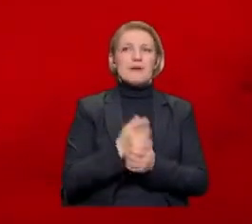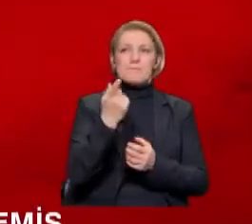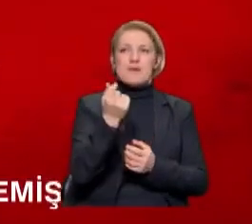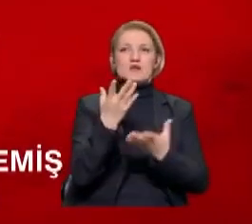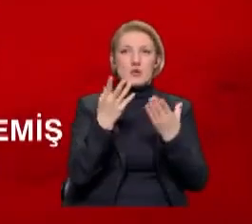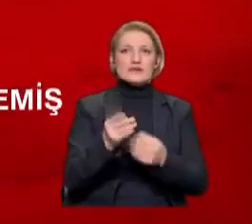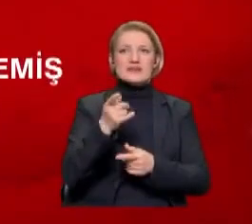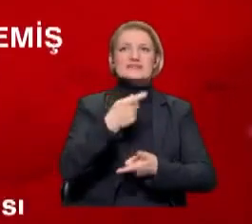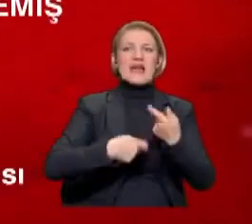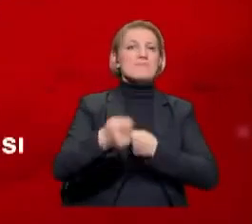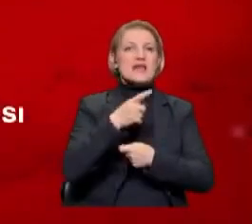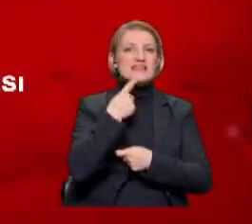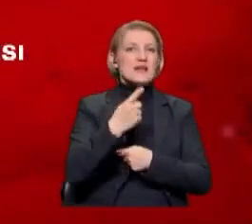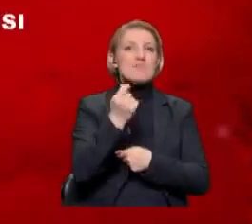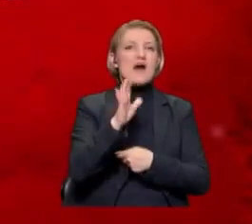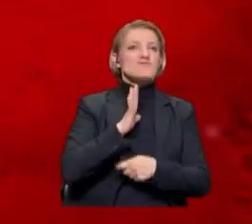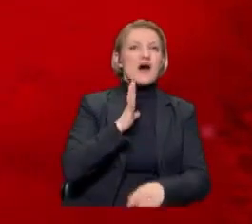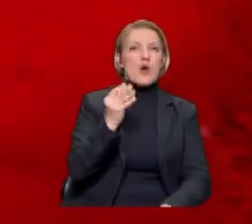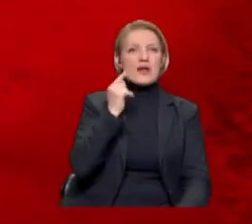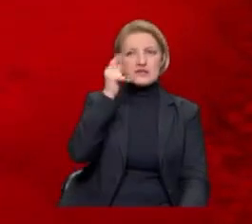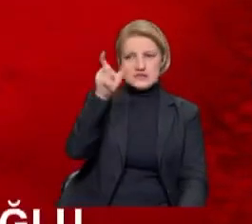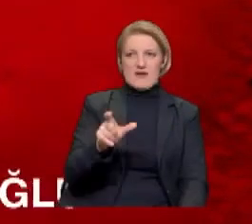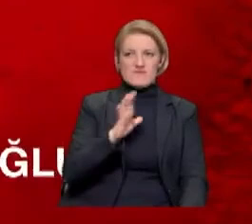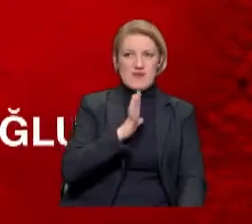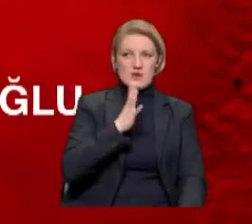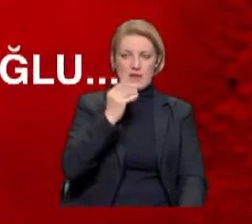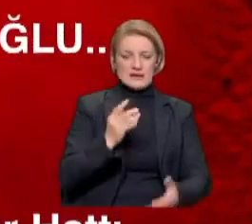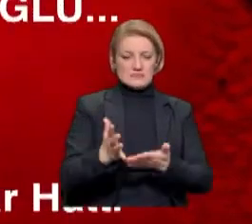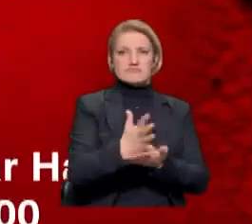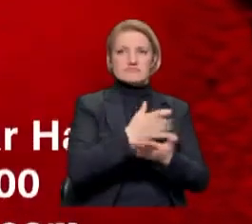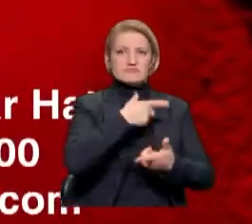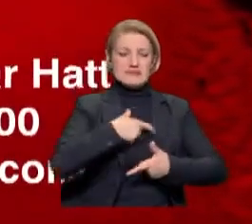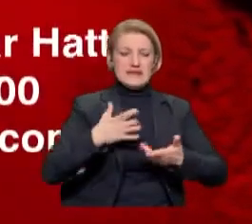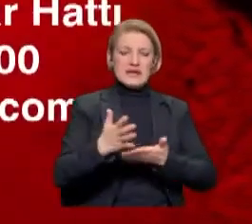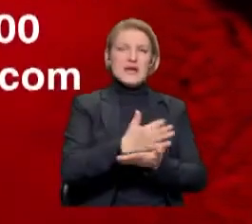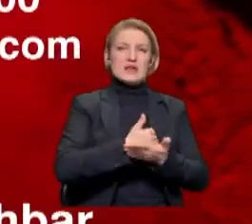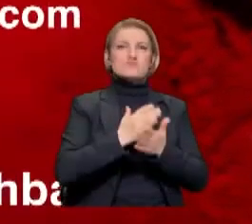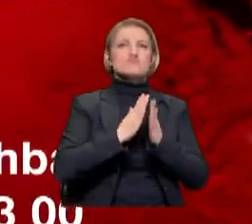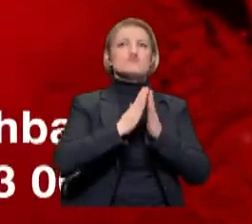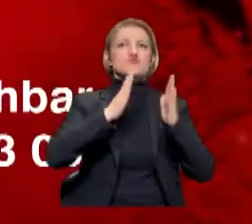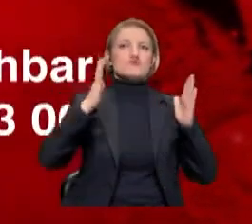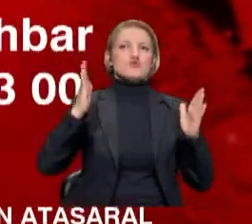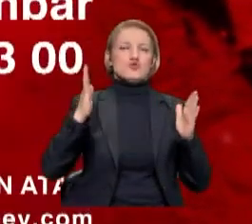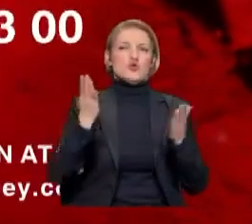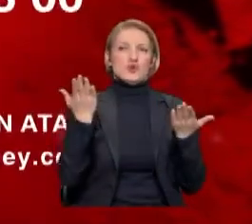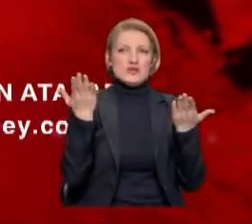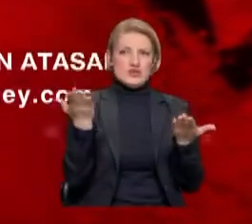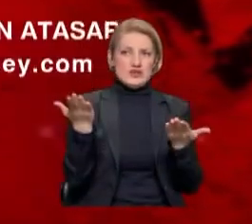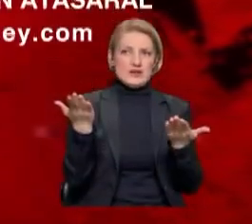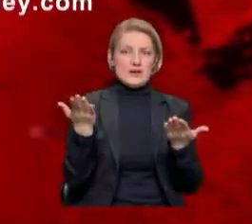Parası olanın, sermaye dediğimiz parası olanın, parası olanın, varlığı olanın, servet olanın milli geriden aldığı pay büyümüş.